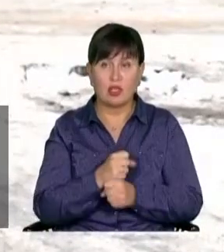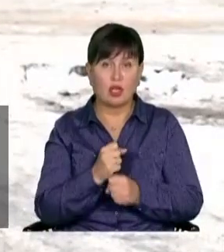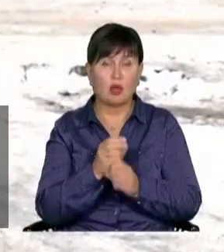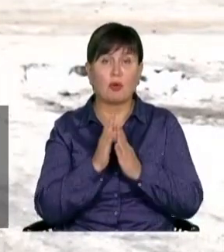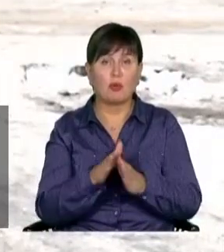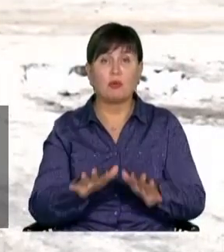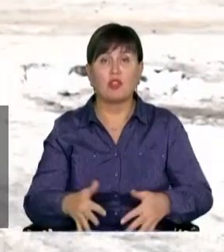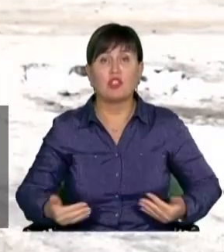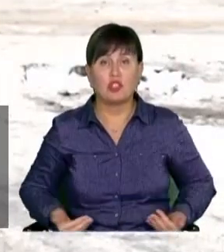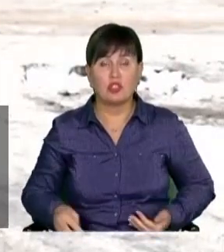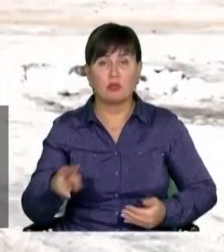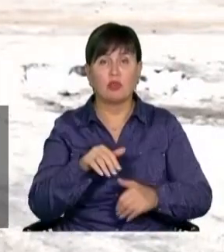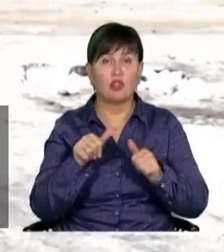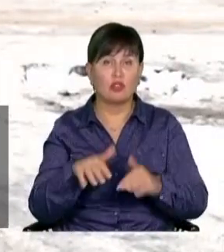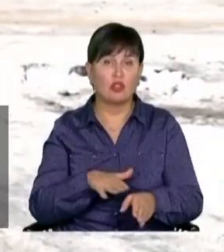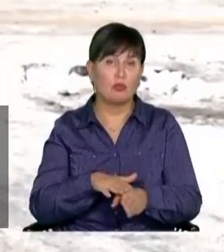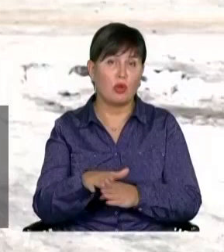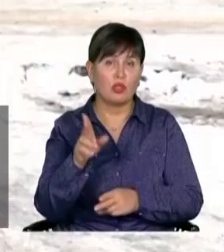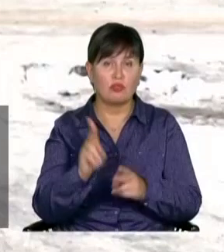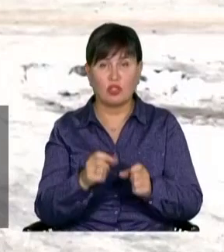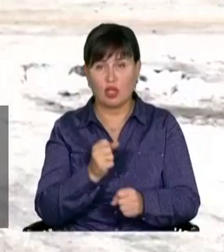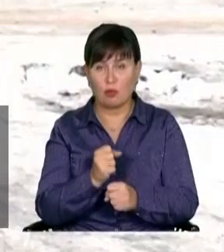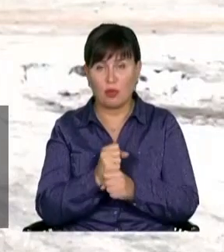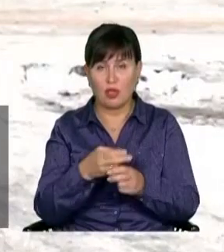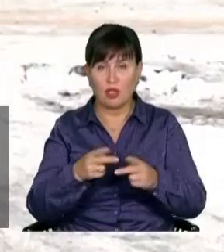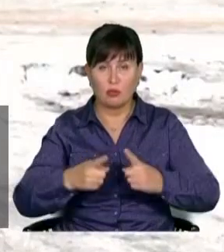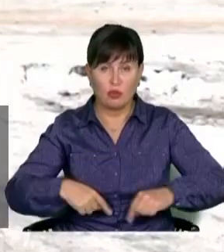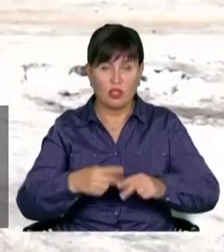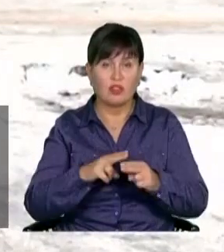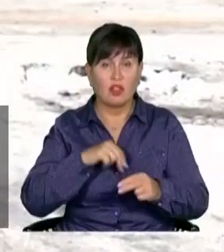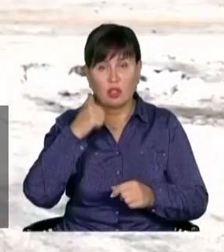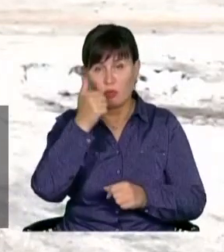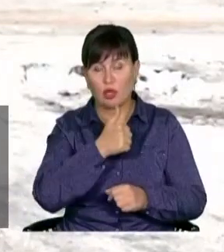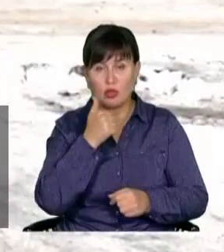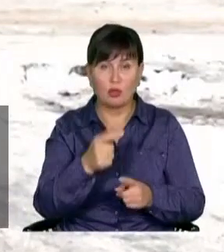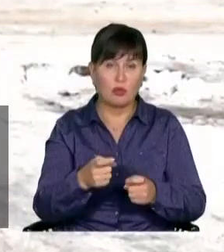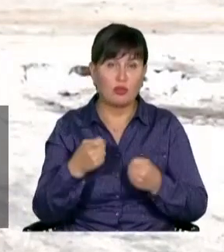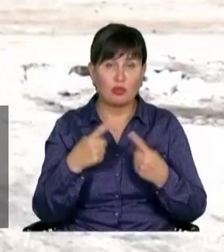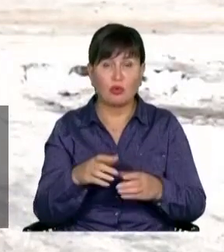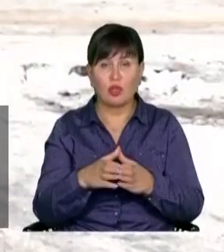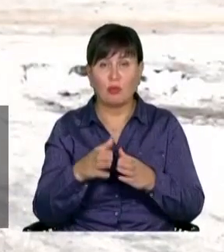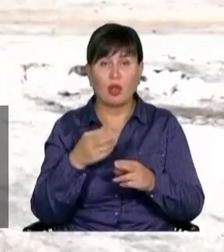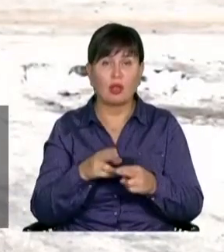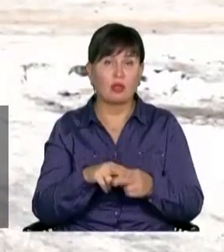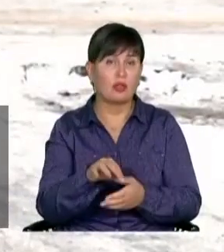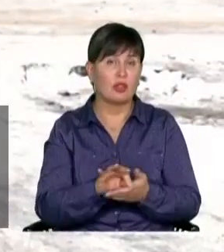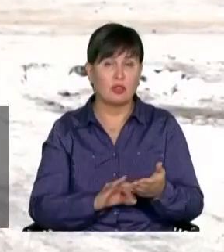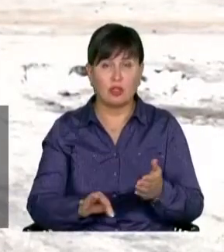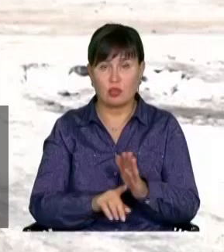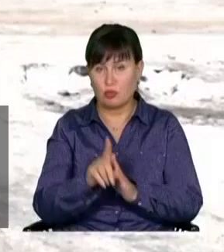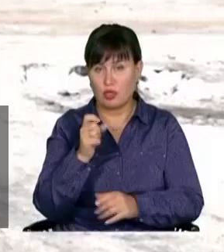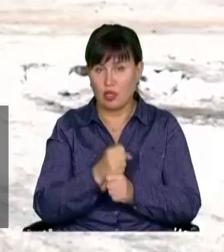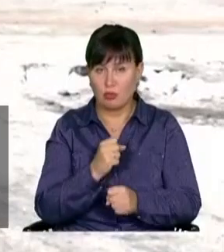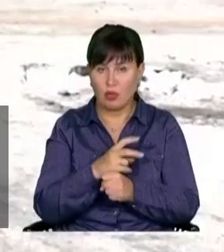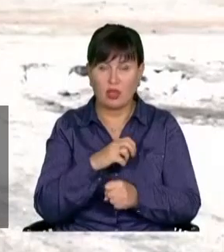просьбам местных жителей мы решили полностью завершить работы на данном участке в этом году. Привлекли другую компанию, которая сразу же приступила к работам